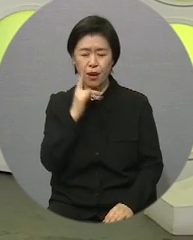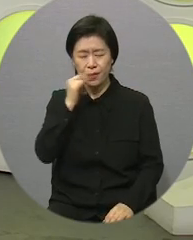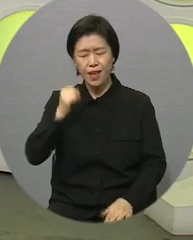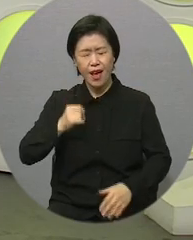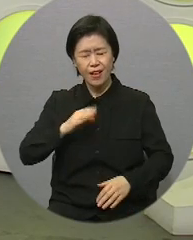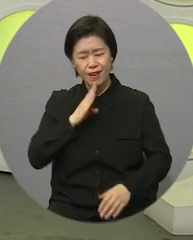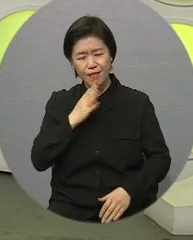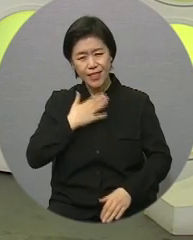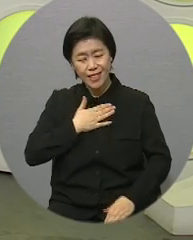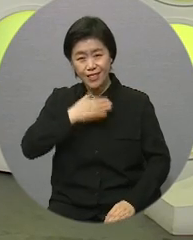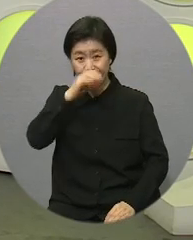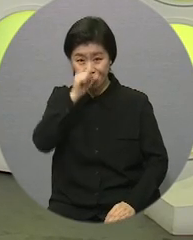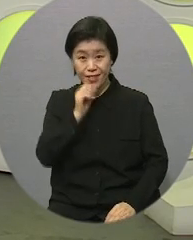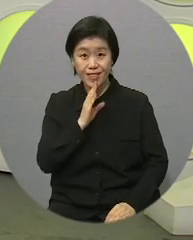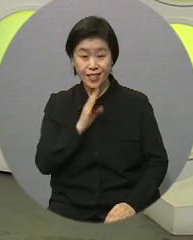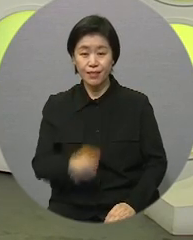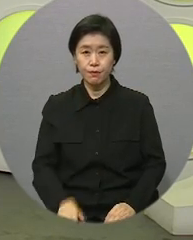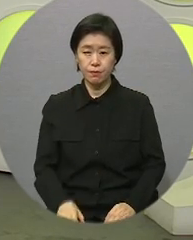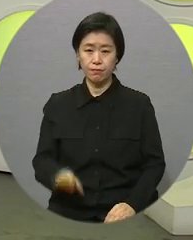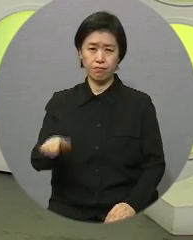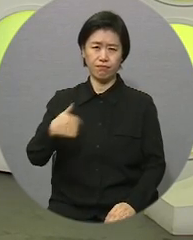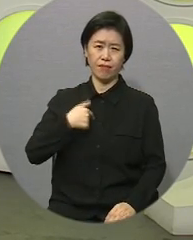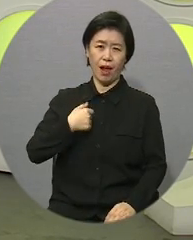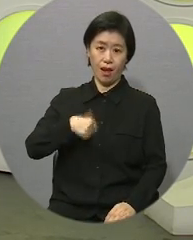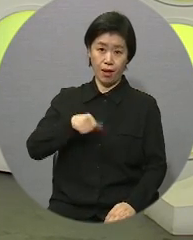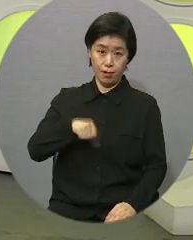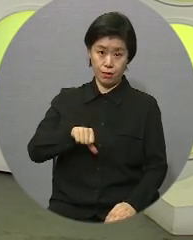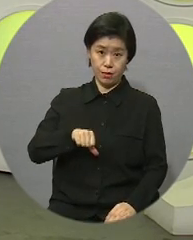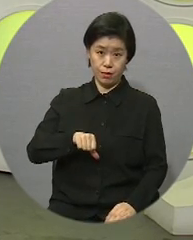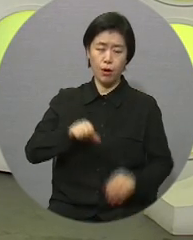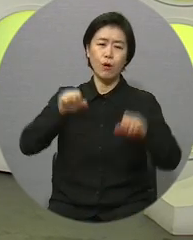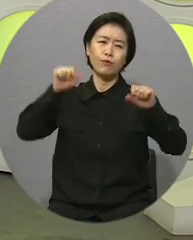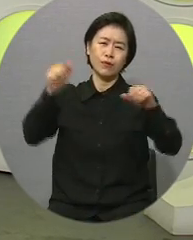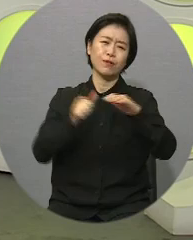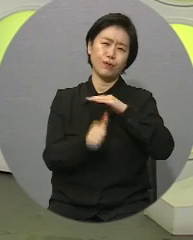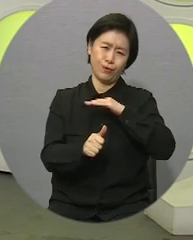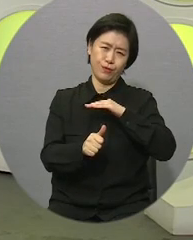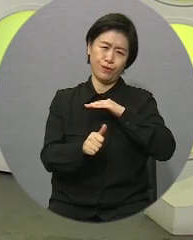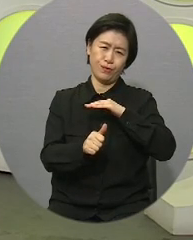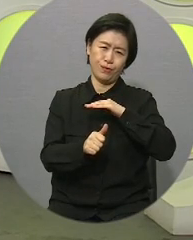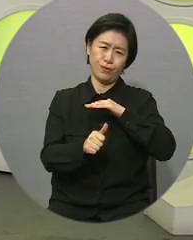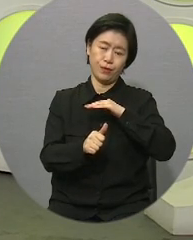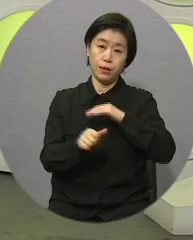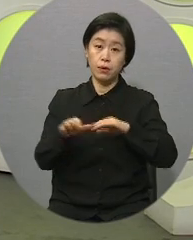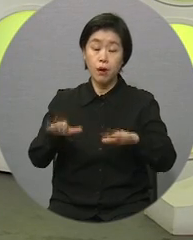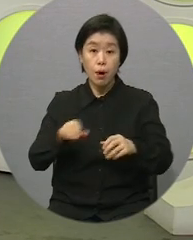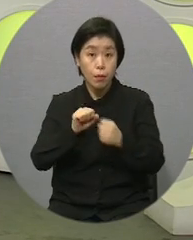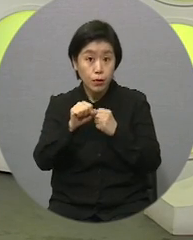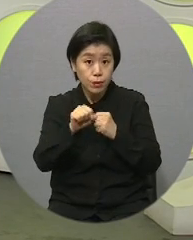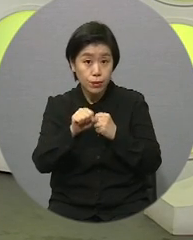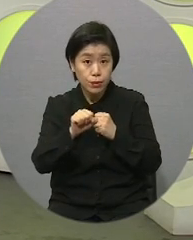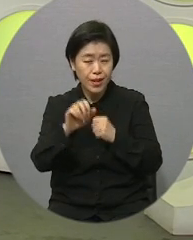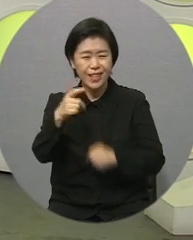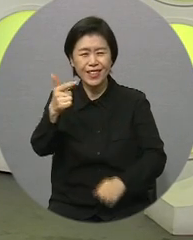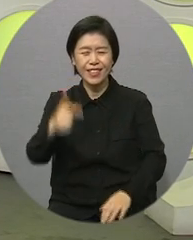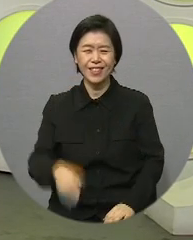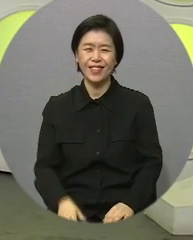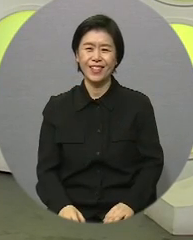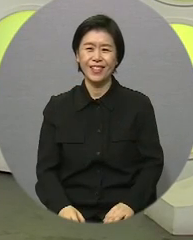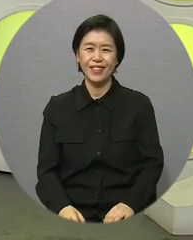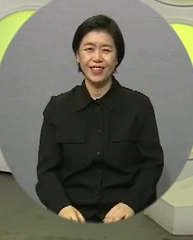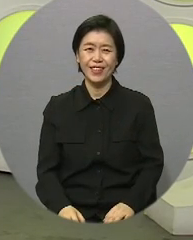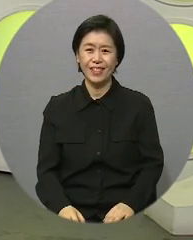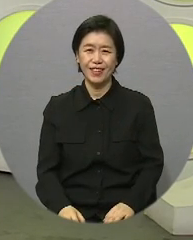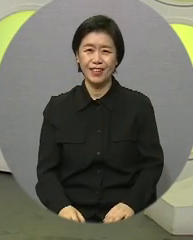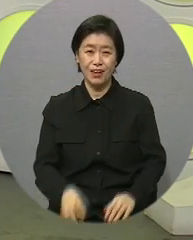그냥 사실 저도 아들이 운 하거든요 그래서 저때 저 순간에 복싱은 아니고